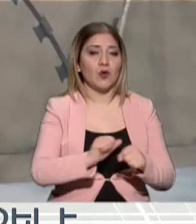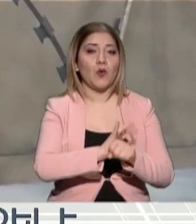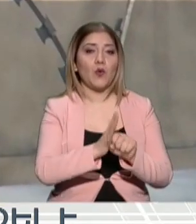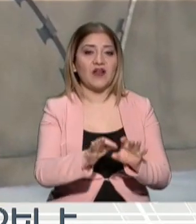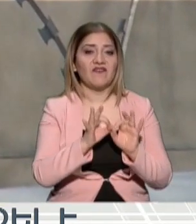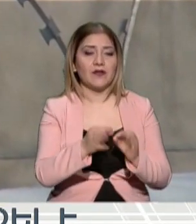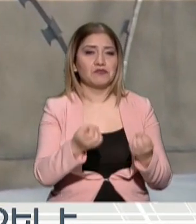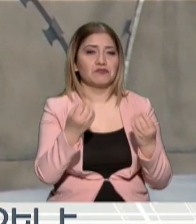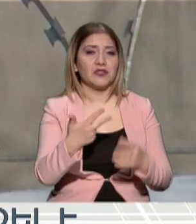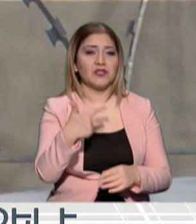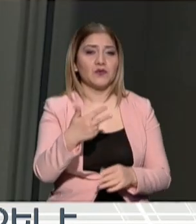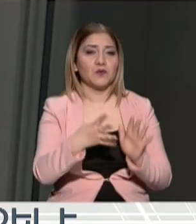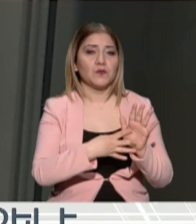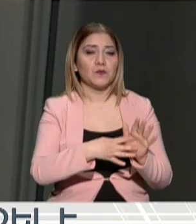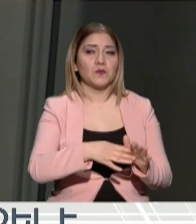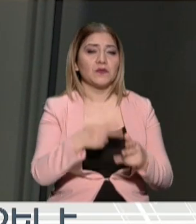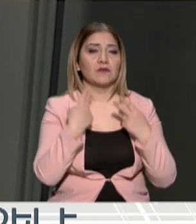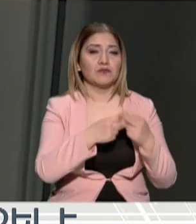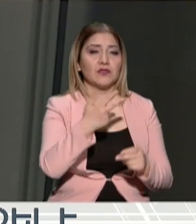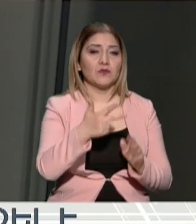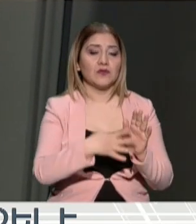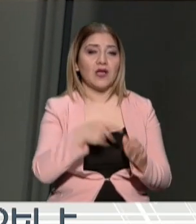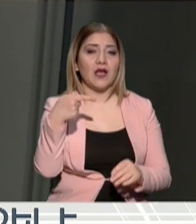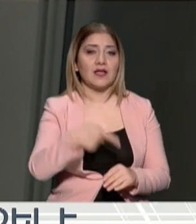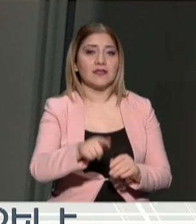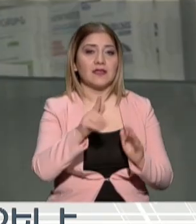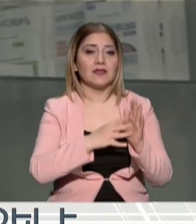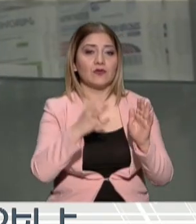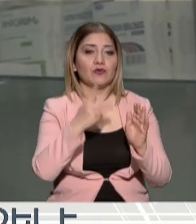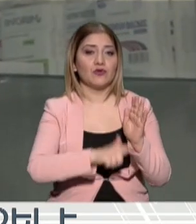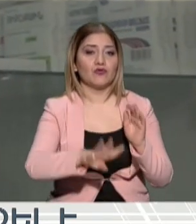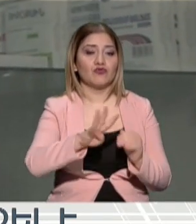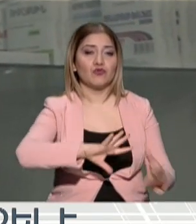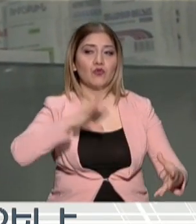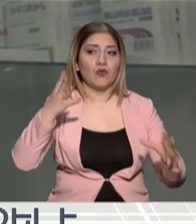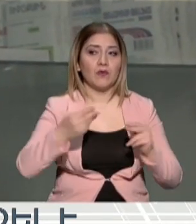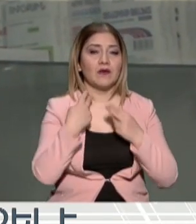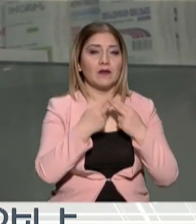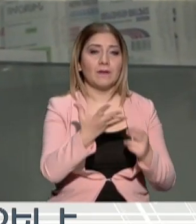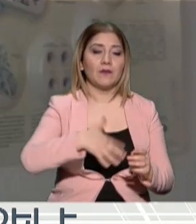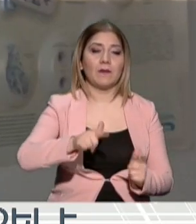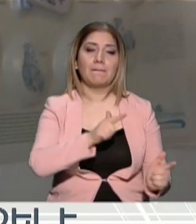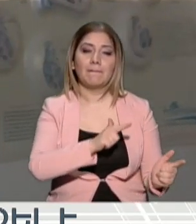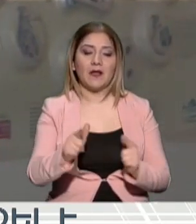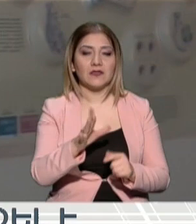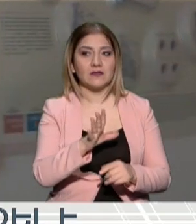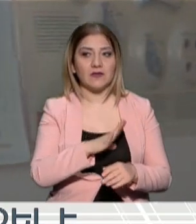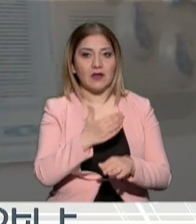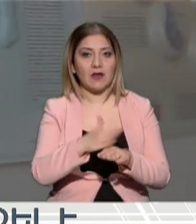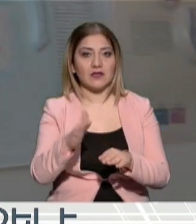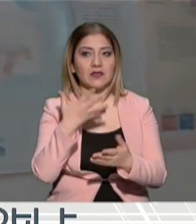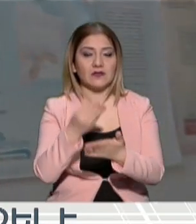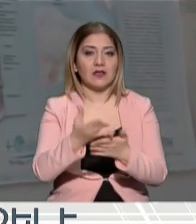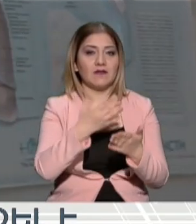կորոնավիրուսով վարակվել է ընդամենը 39 դատապարտյալ 1974-ից։ Բոլոր հիմնարկները պատրաստ են եղել, առանձնացված է